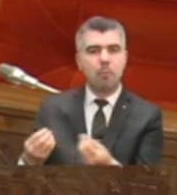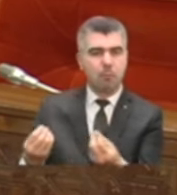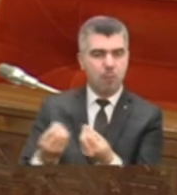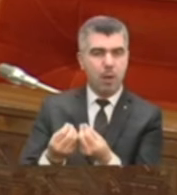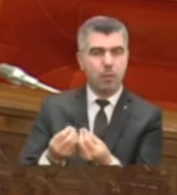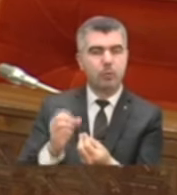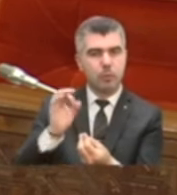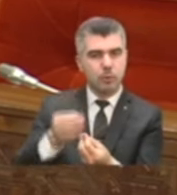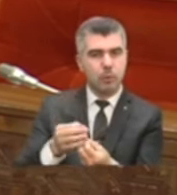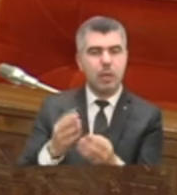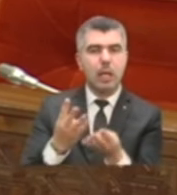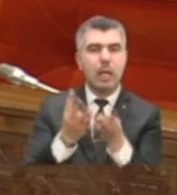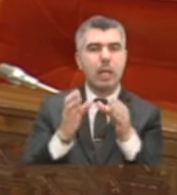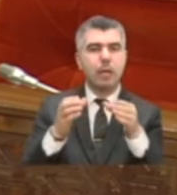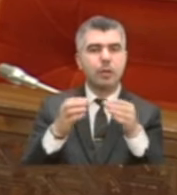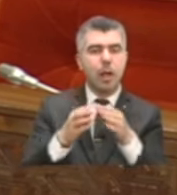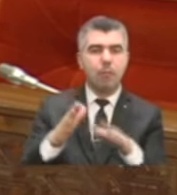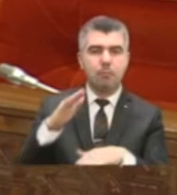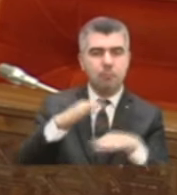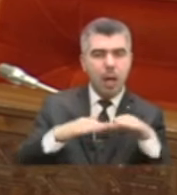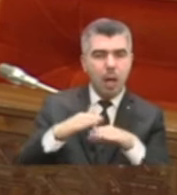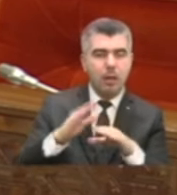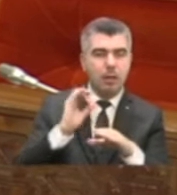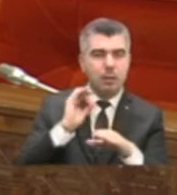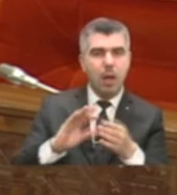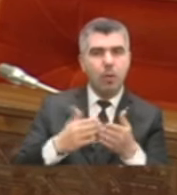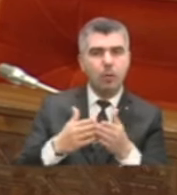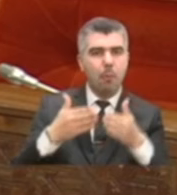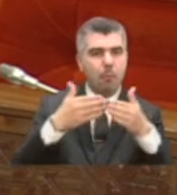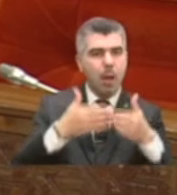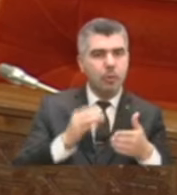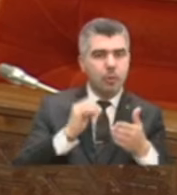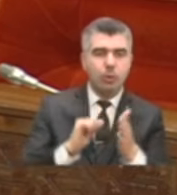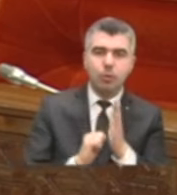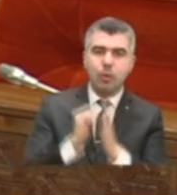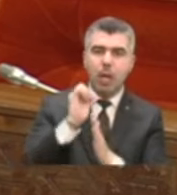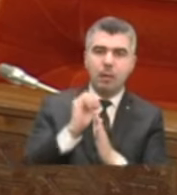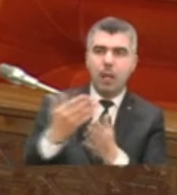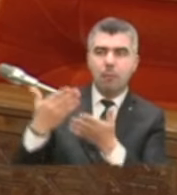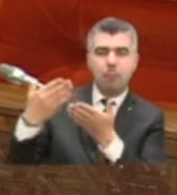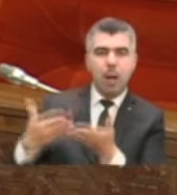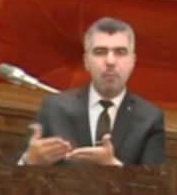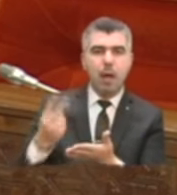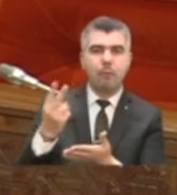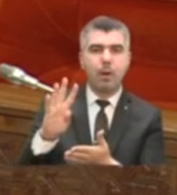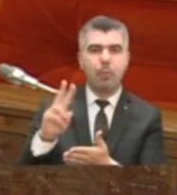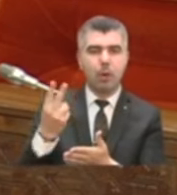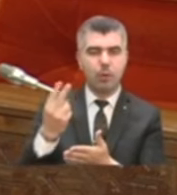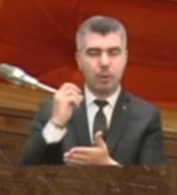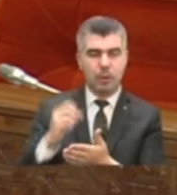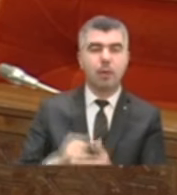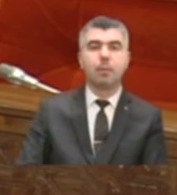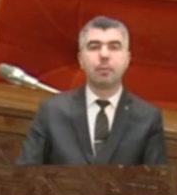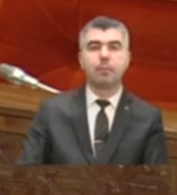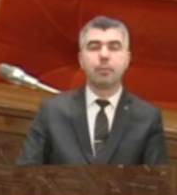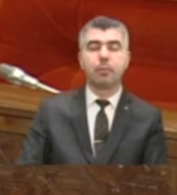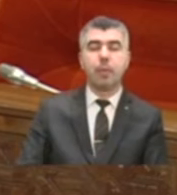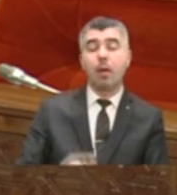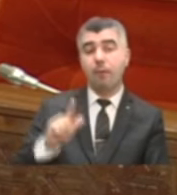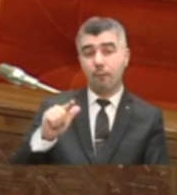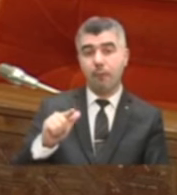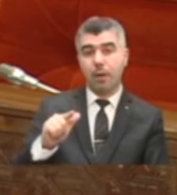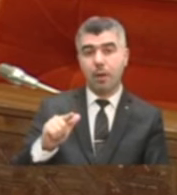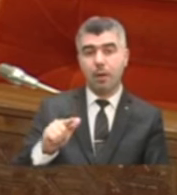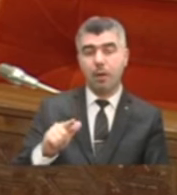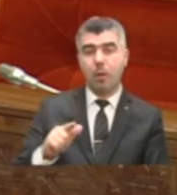خاصة اللجان البحرية الوطنية والمشتركة لتوفير الظروف الكافية بإنجاح عملية مرحبا 24 فيما يخص النقل البحري. فيما يخص هذا